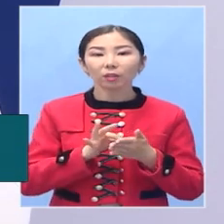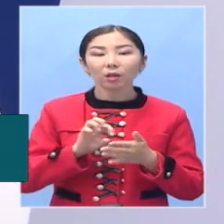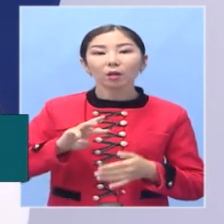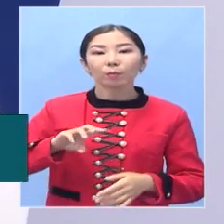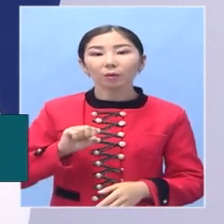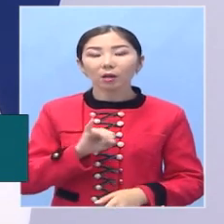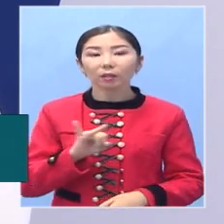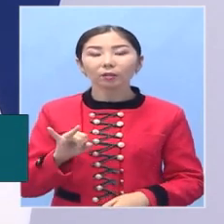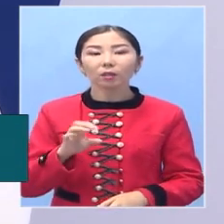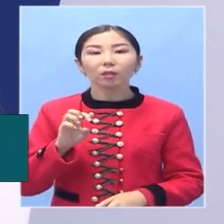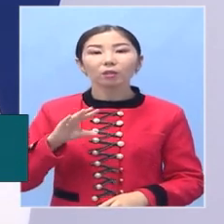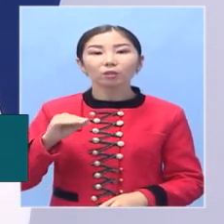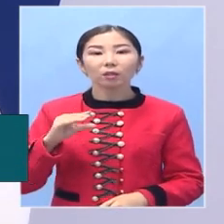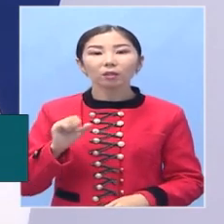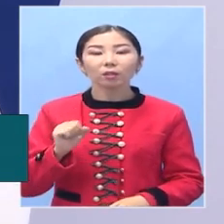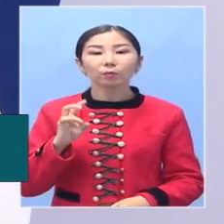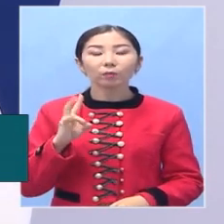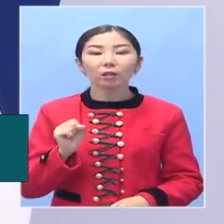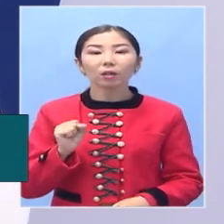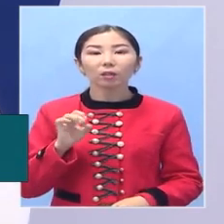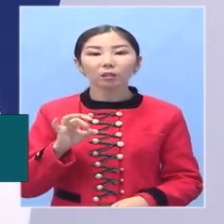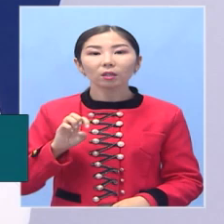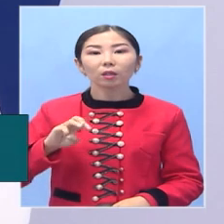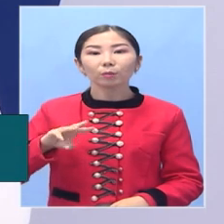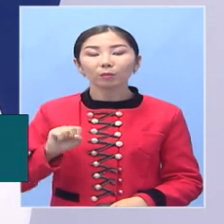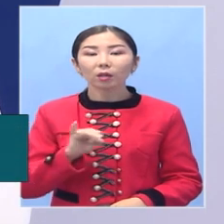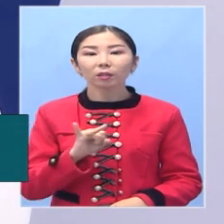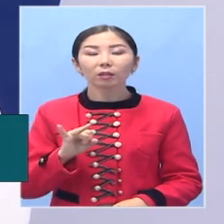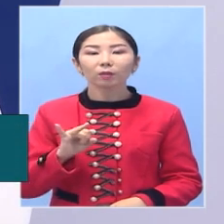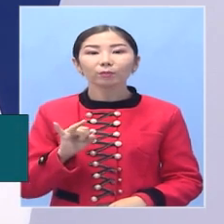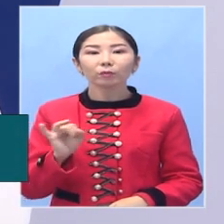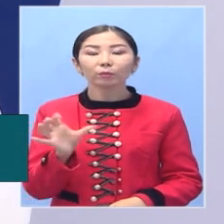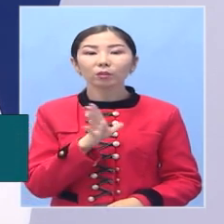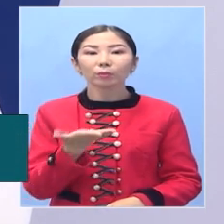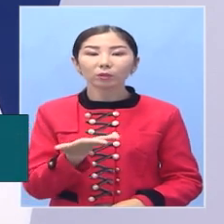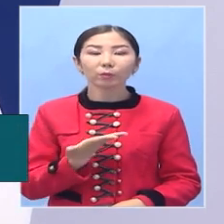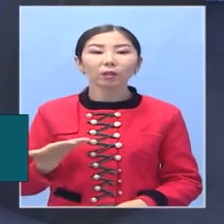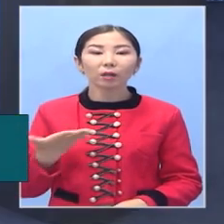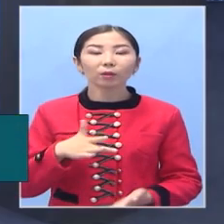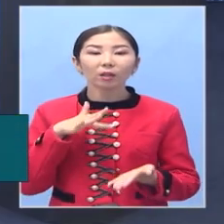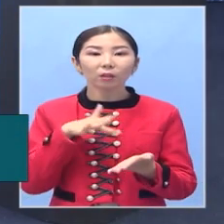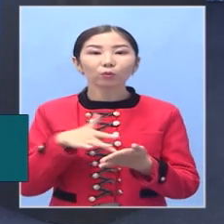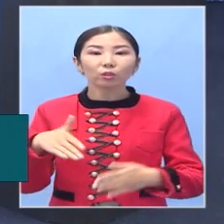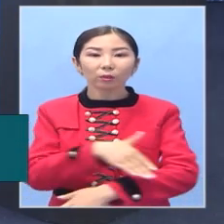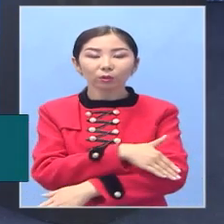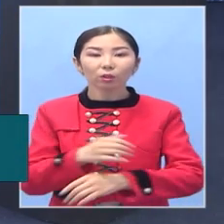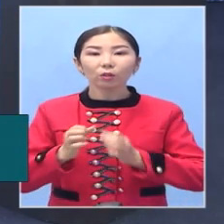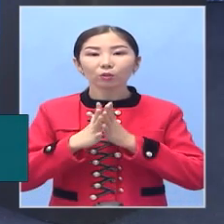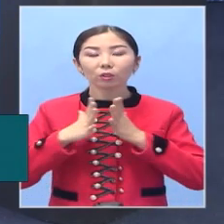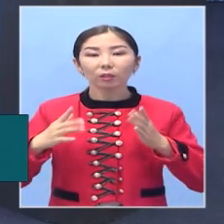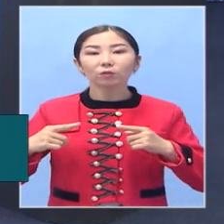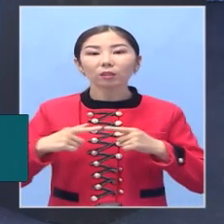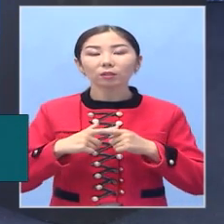бекеттеріне барады. Арнайы қоймаларға тауар әкеледі. Тауарлар әкеледі. Вот біздің мысалы қалалық көшелер ондай үлкен техникаларға